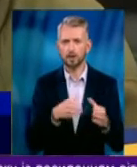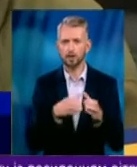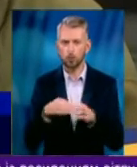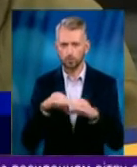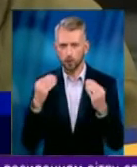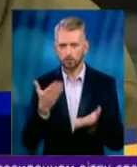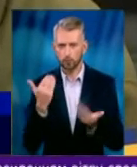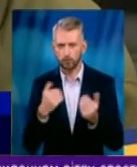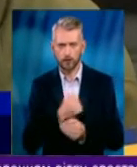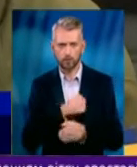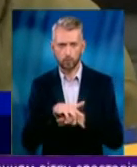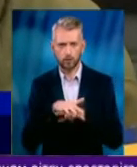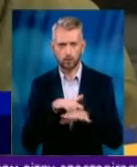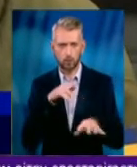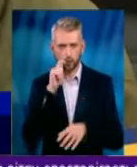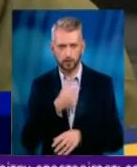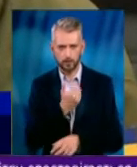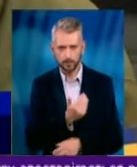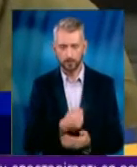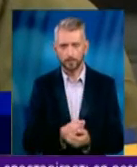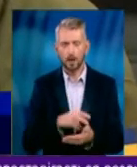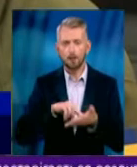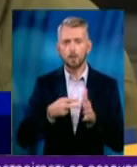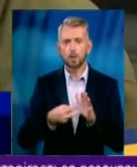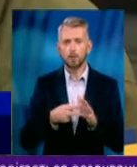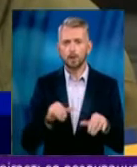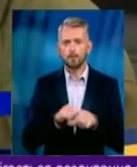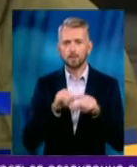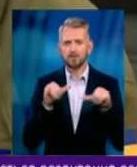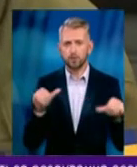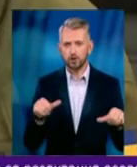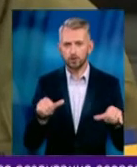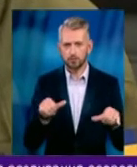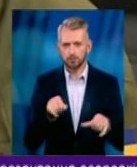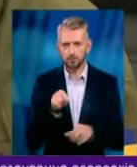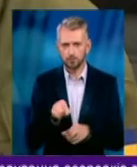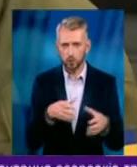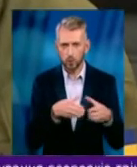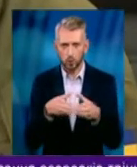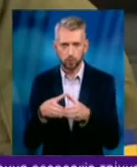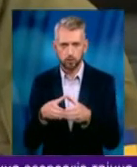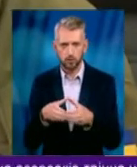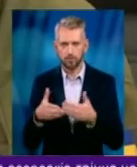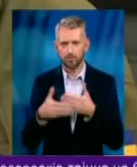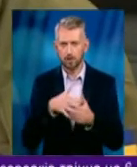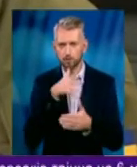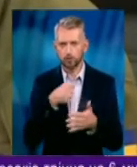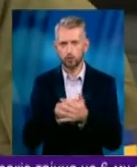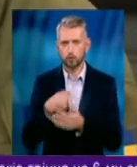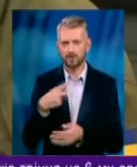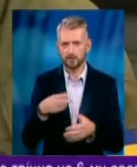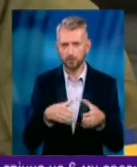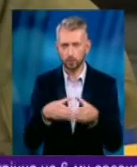розмінування Збройних сил України. Планується підвищити потенціал цих груп ближайшим часом до